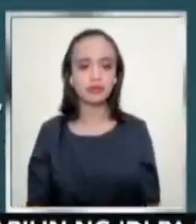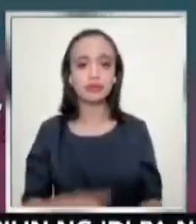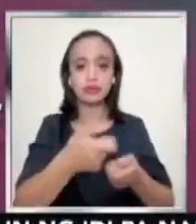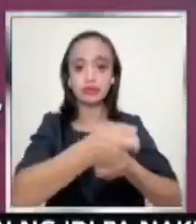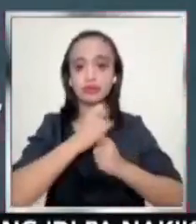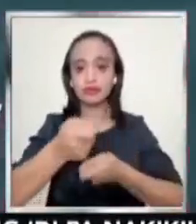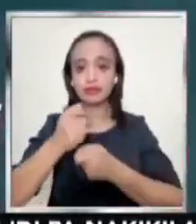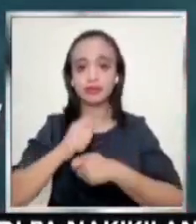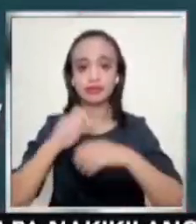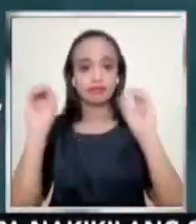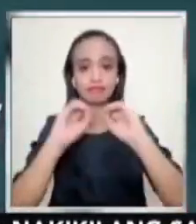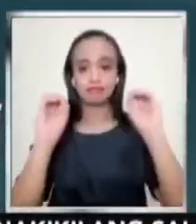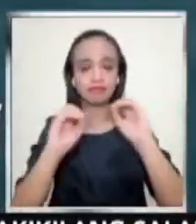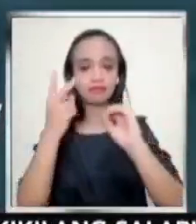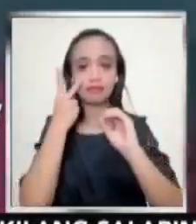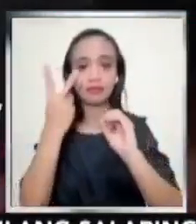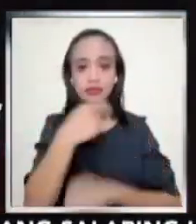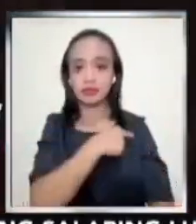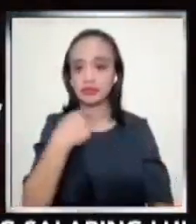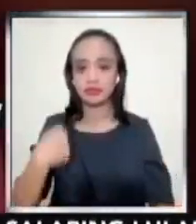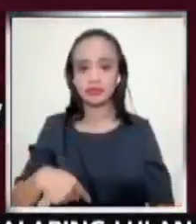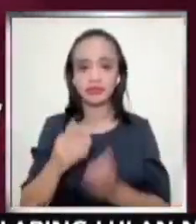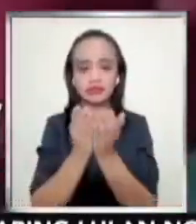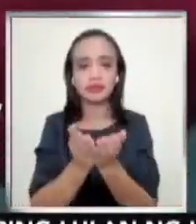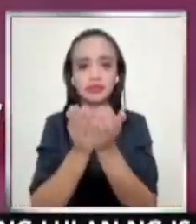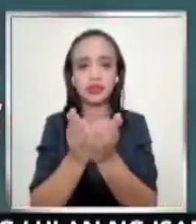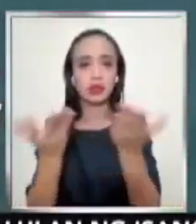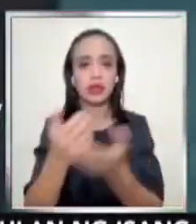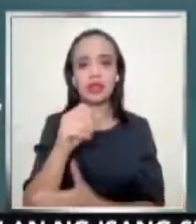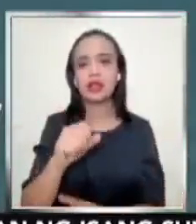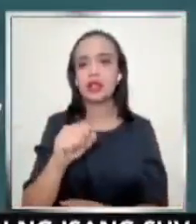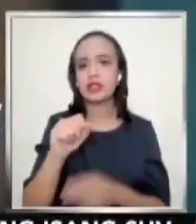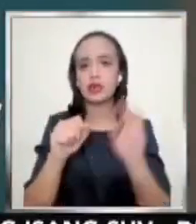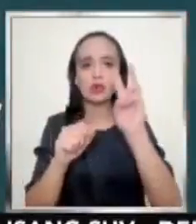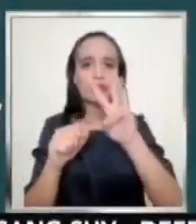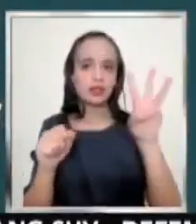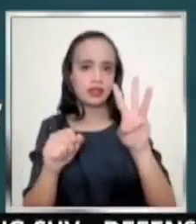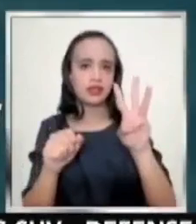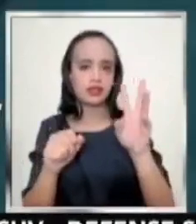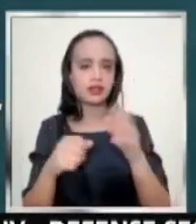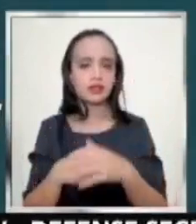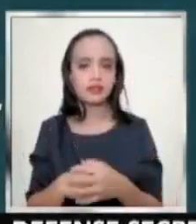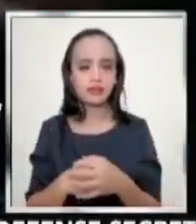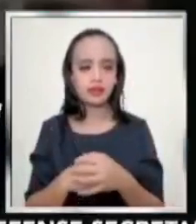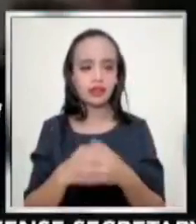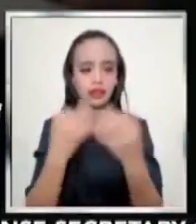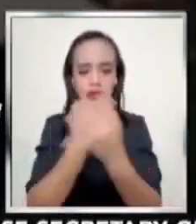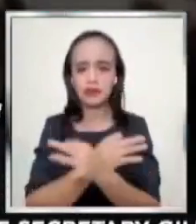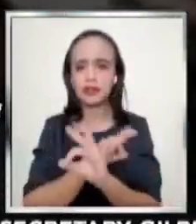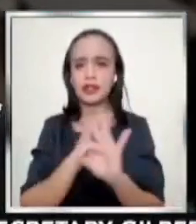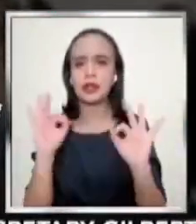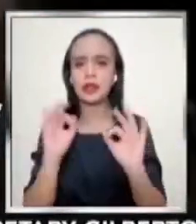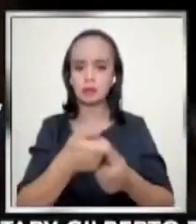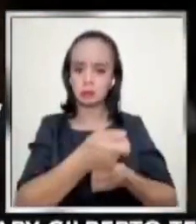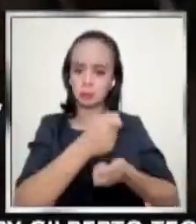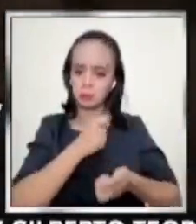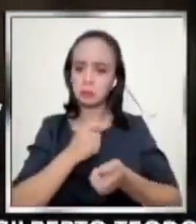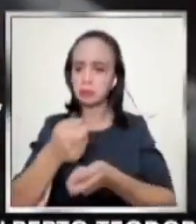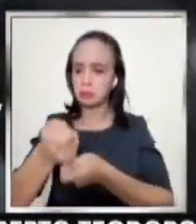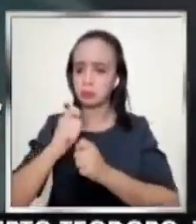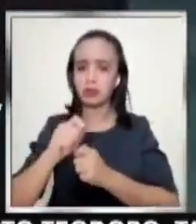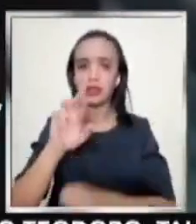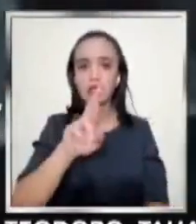Mga Chinese na barko sa silangang bahagi ng dagat sa pag-asa malaya raw silang nakapangisda sa Reef 1 o Reef